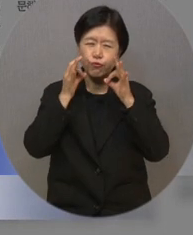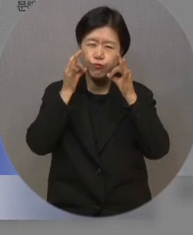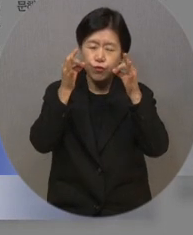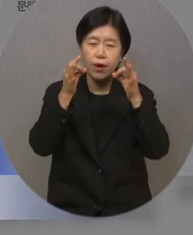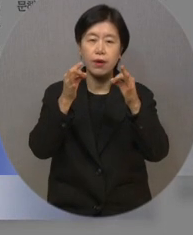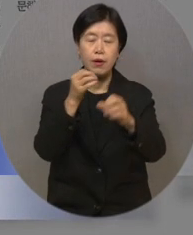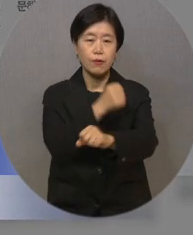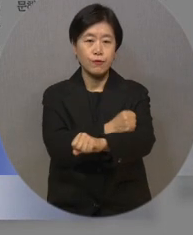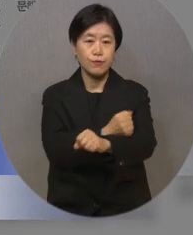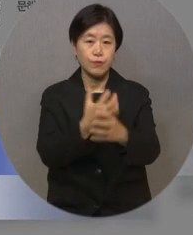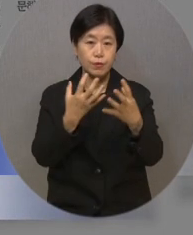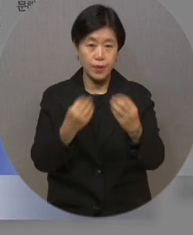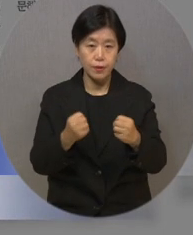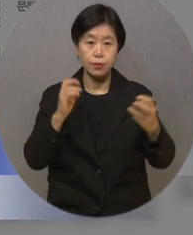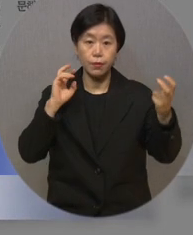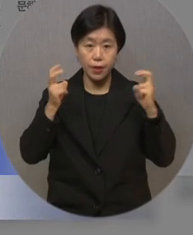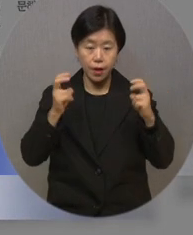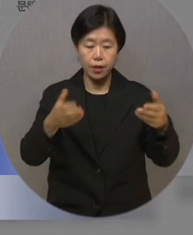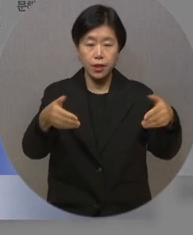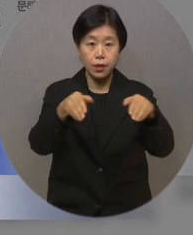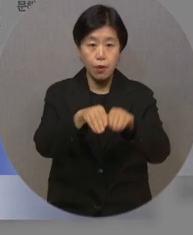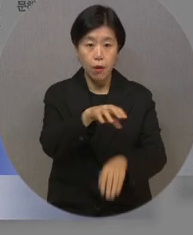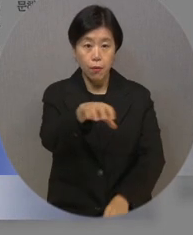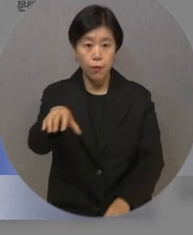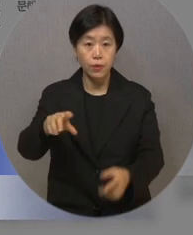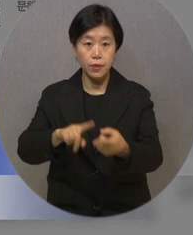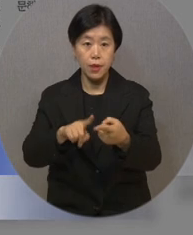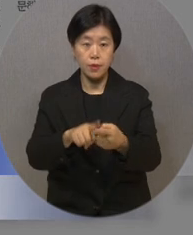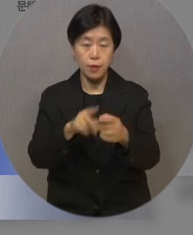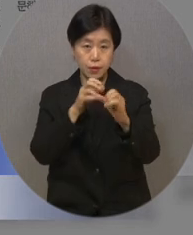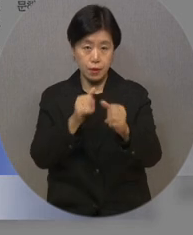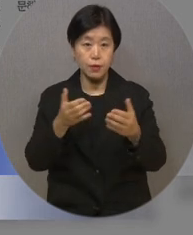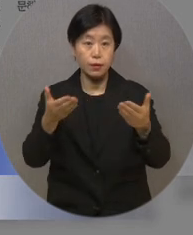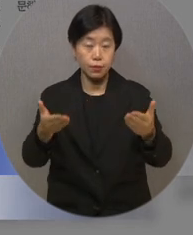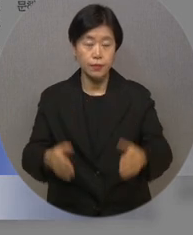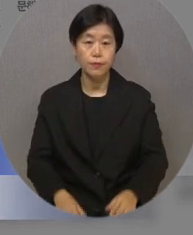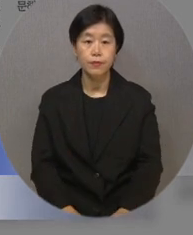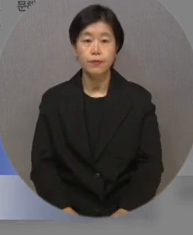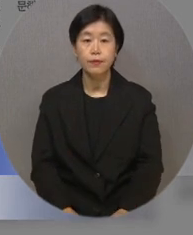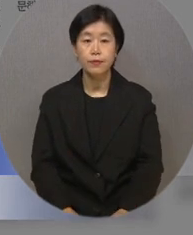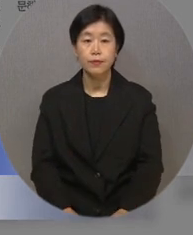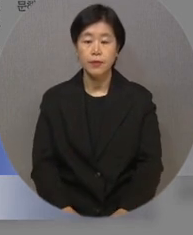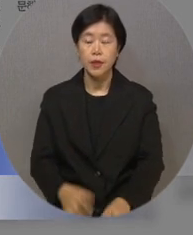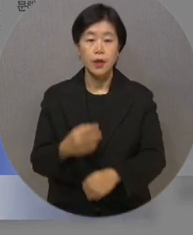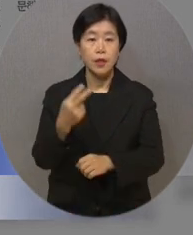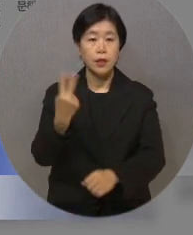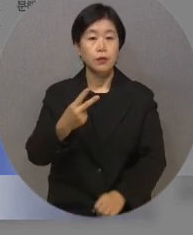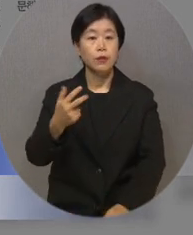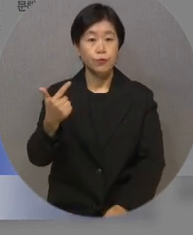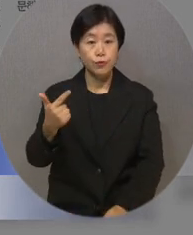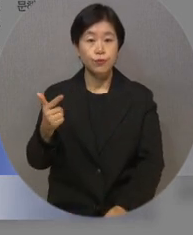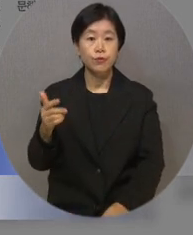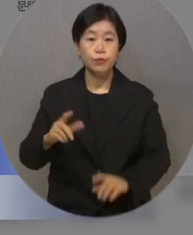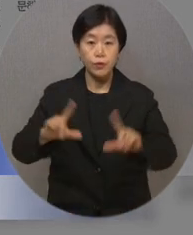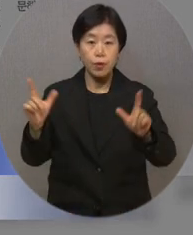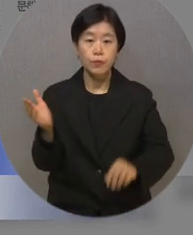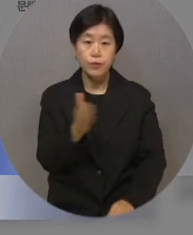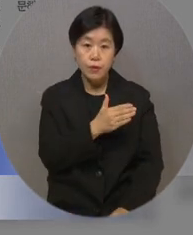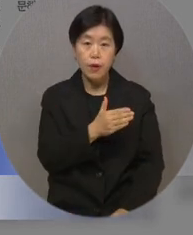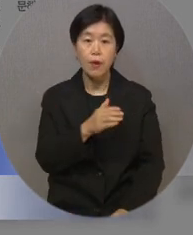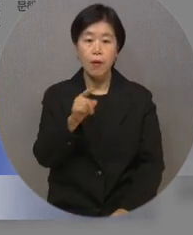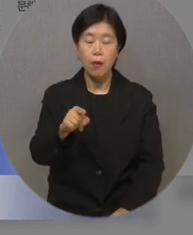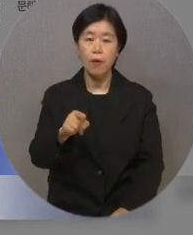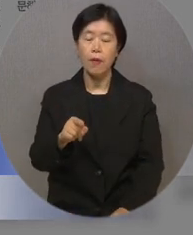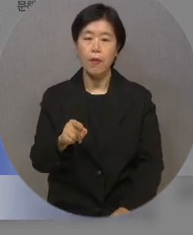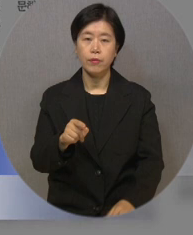기업과 기관의 고용부 장관상을 수요하는 포상 제도입니다 지난 2006년부터 트루 컴퍼니를